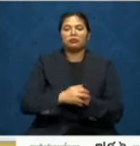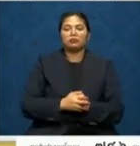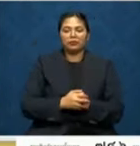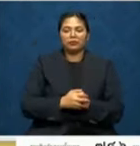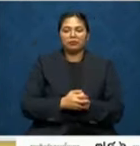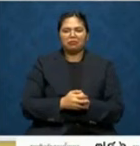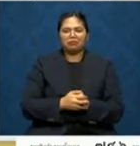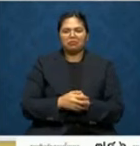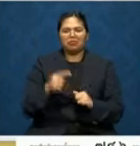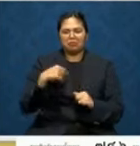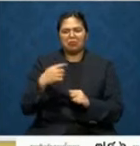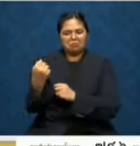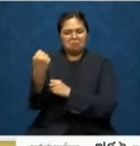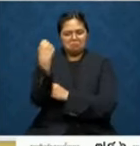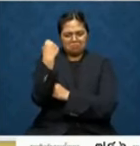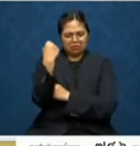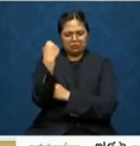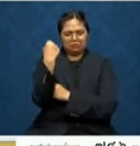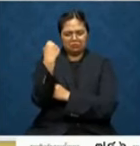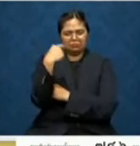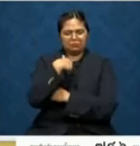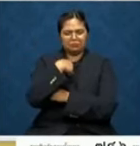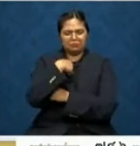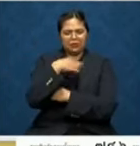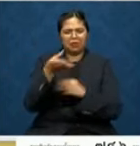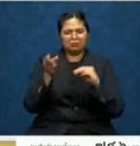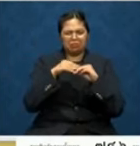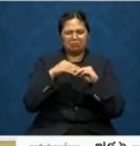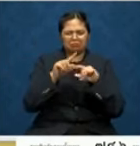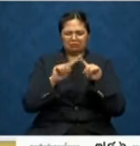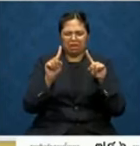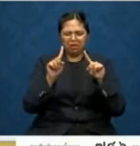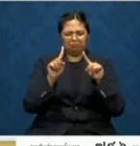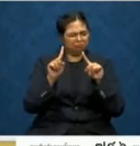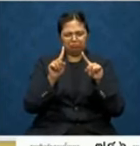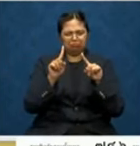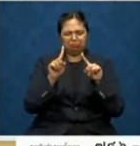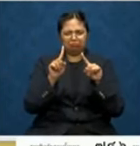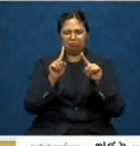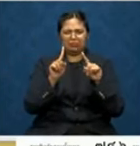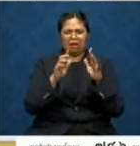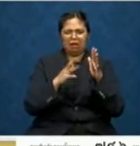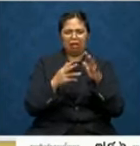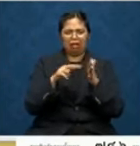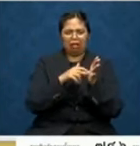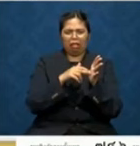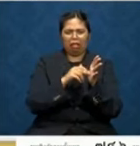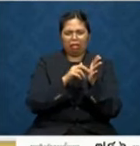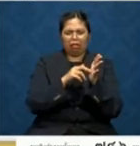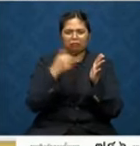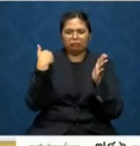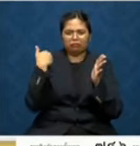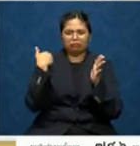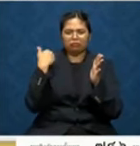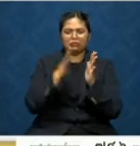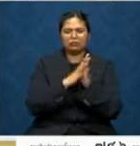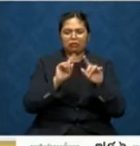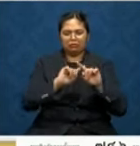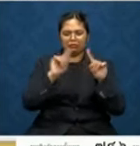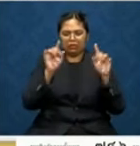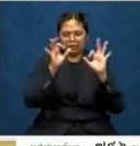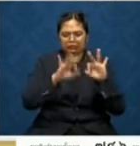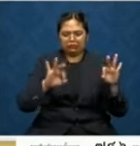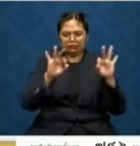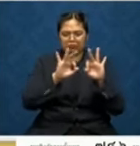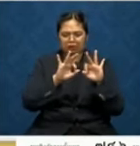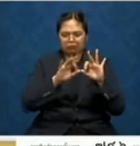อกขวมนใจเพิมขึ้นแต่ ดูแล้หลวมảnะเกิน นะ และอกอย่างหนึ่ท่านก็มeline ให้พดปากอทธภรณ